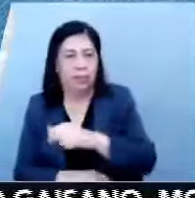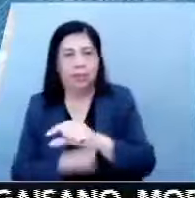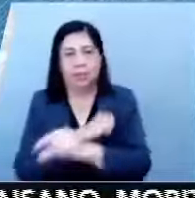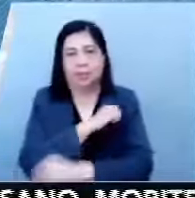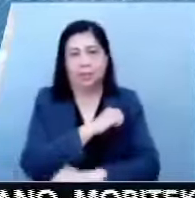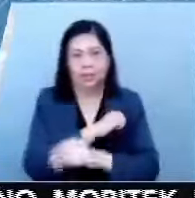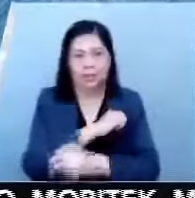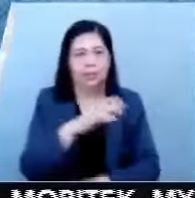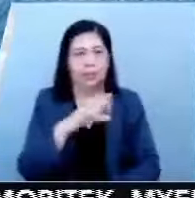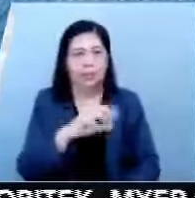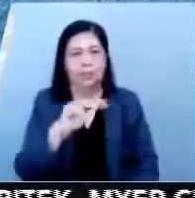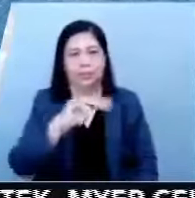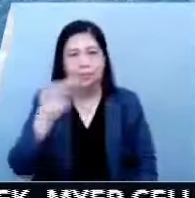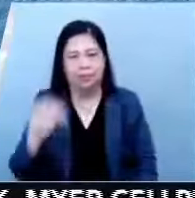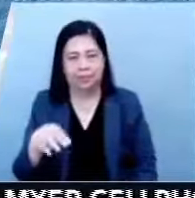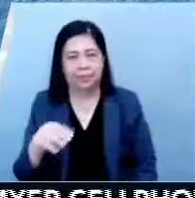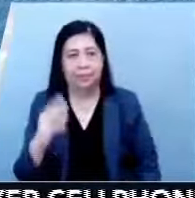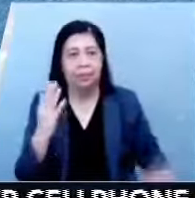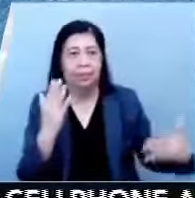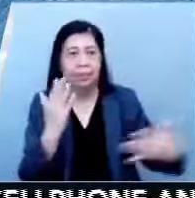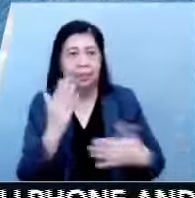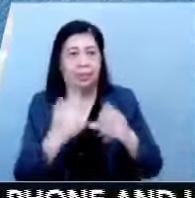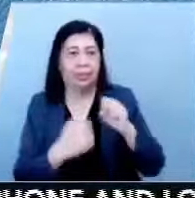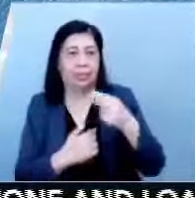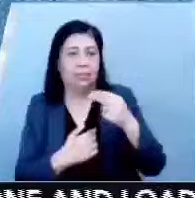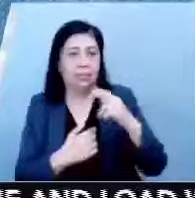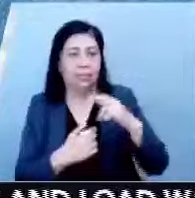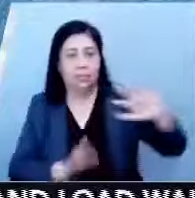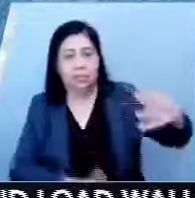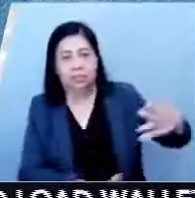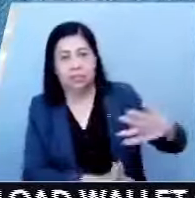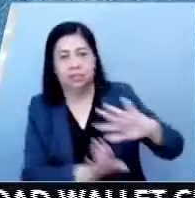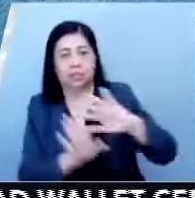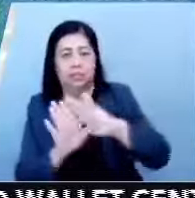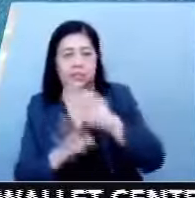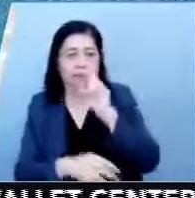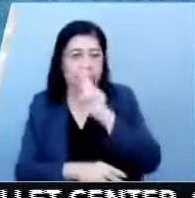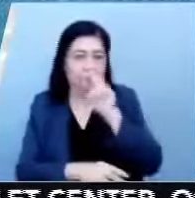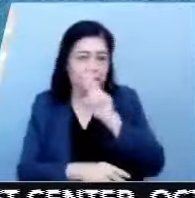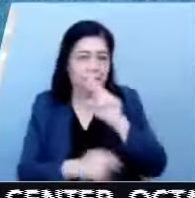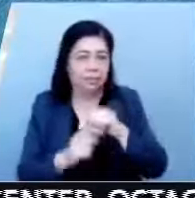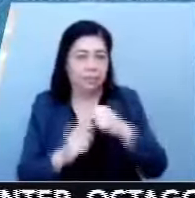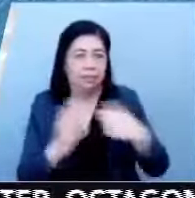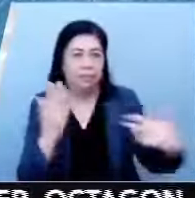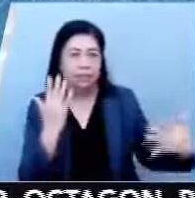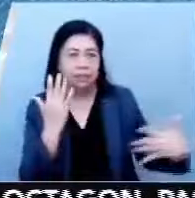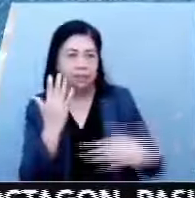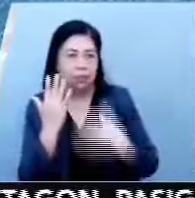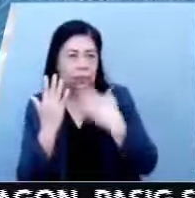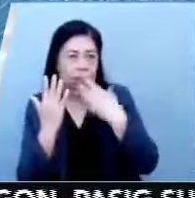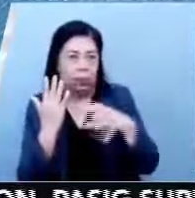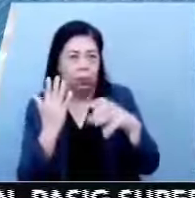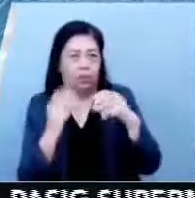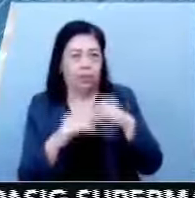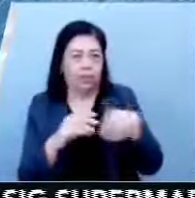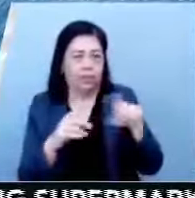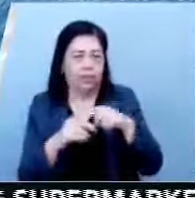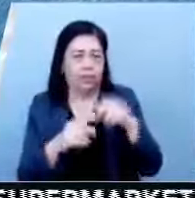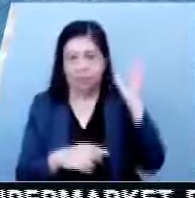Manila. Shear line naman ang nakakaapekto sa eastern section ng Visayas, habang easterlies of thunderstorms sa ilang bahagi ng